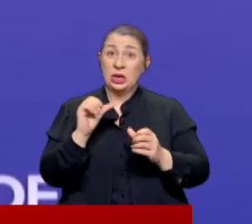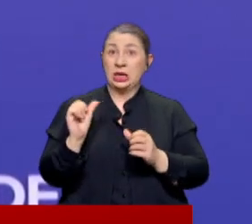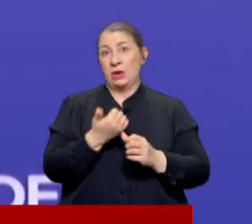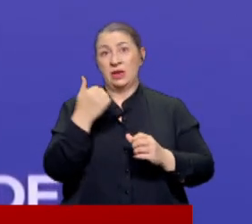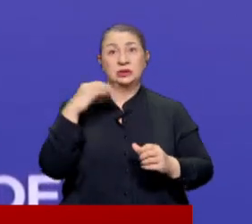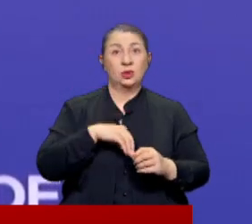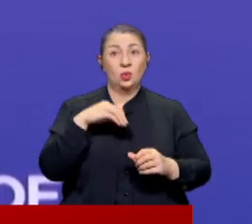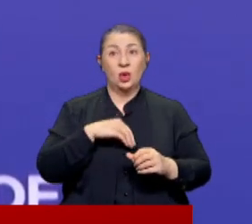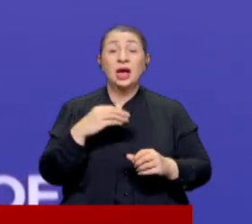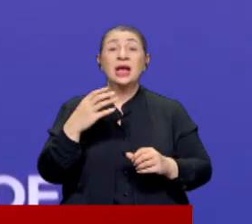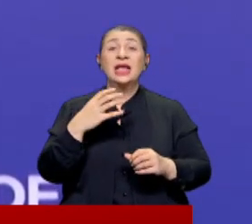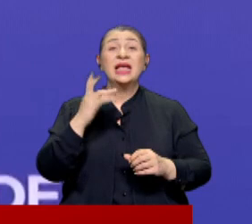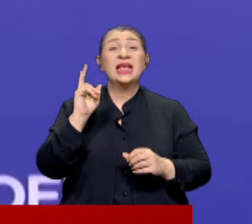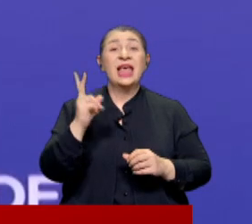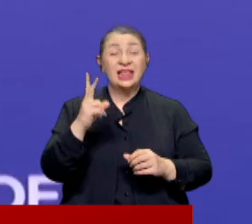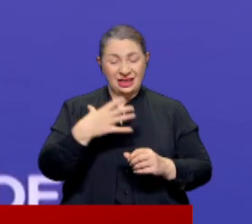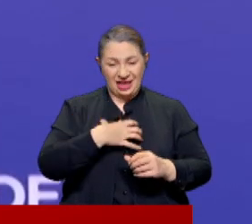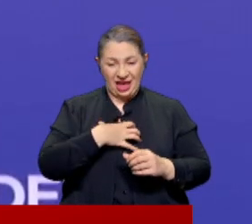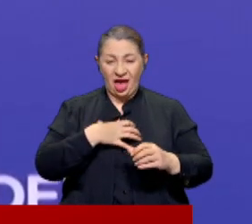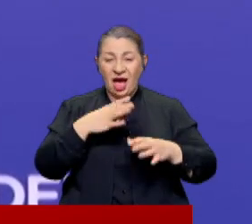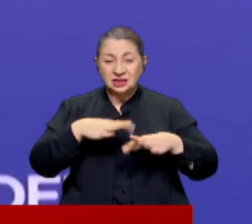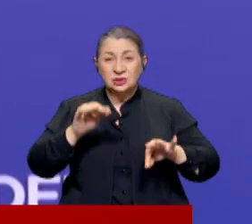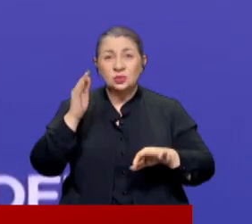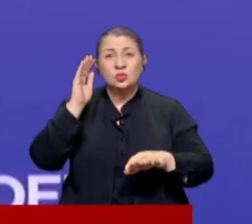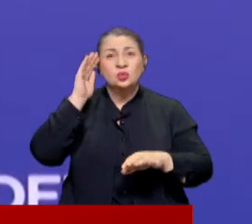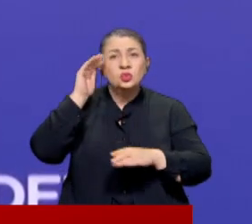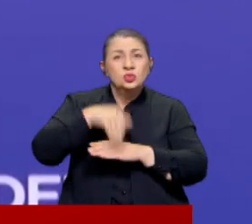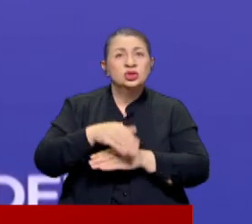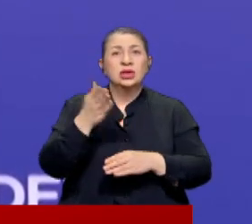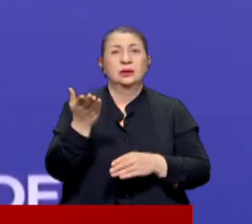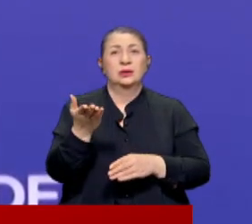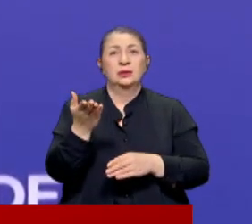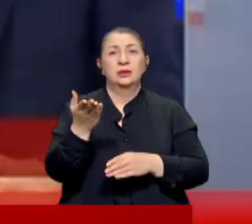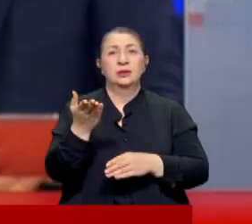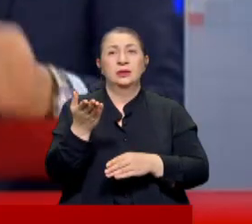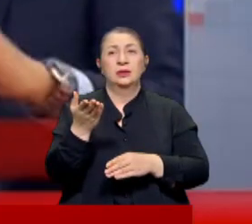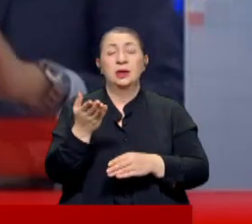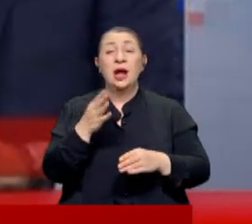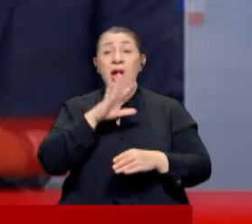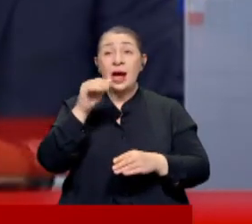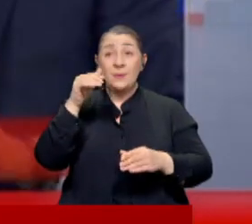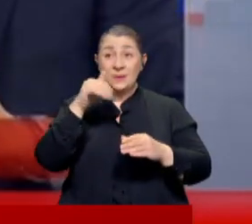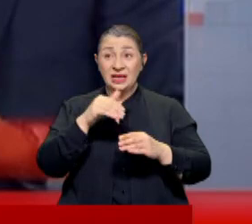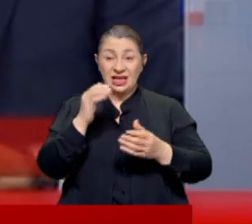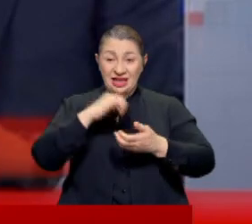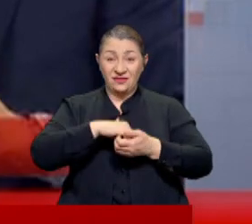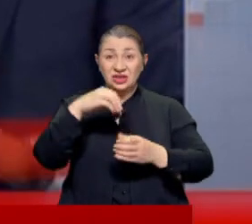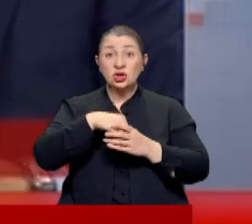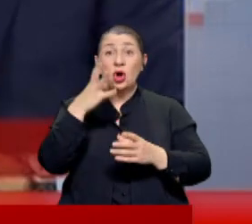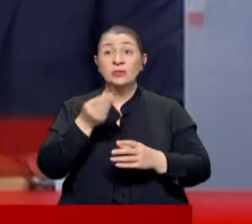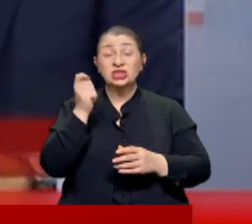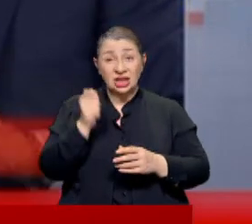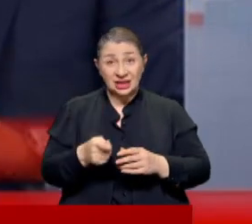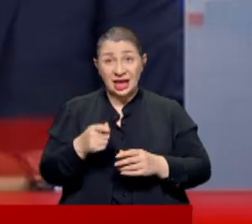marifet zannediyorlar kendi hazırladıkları tuzağa kendileri düşecekler her farklı ittifakın içerisinde